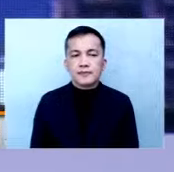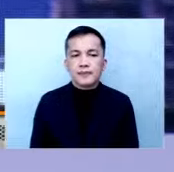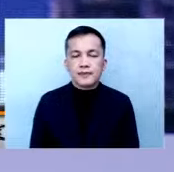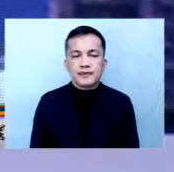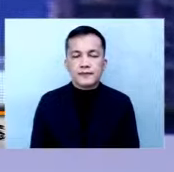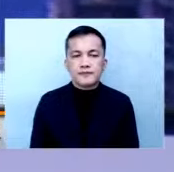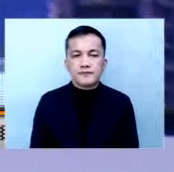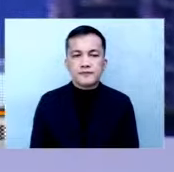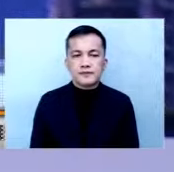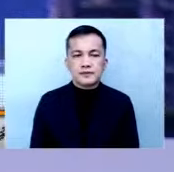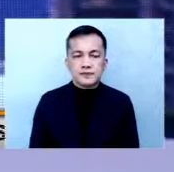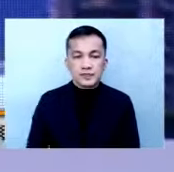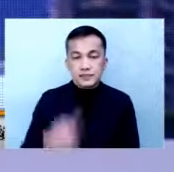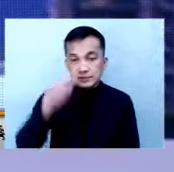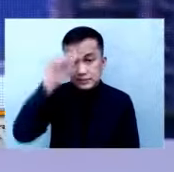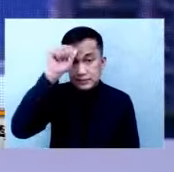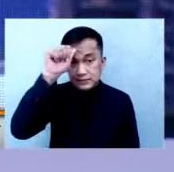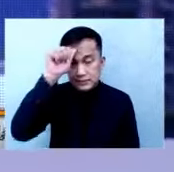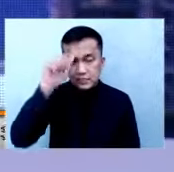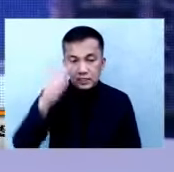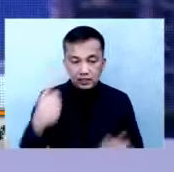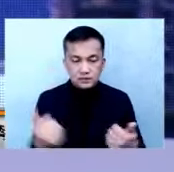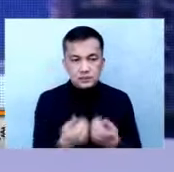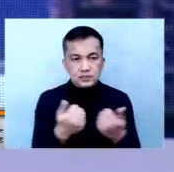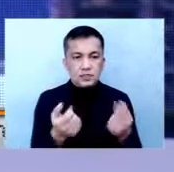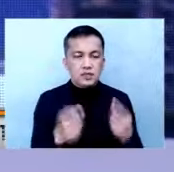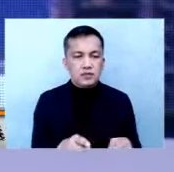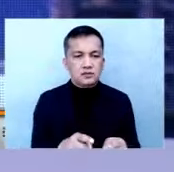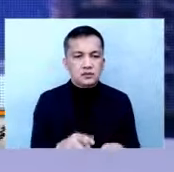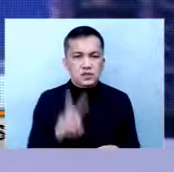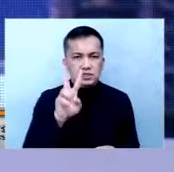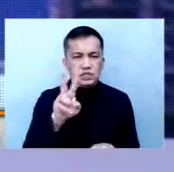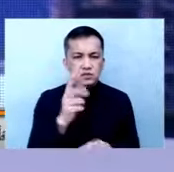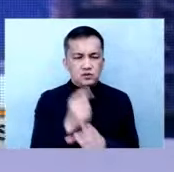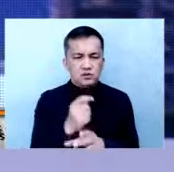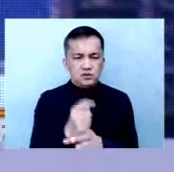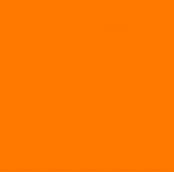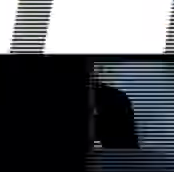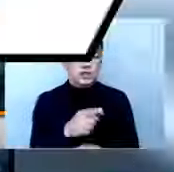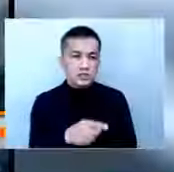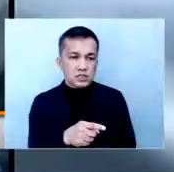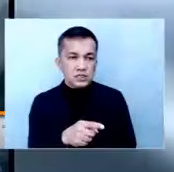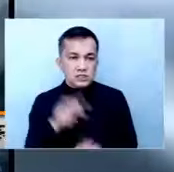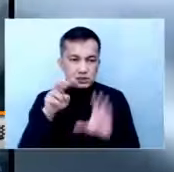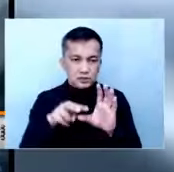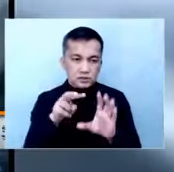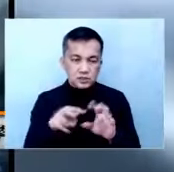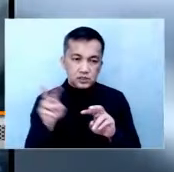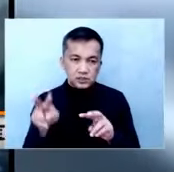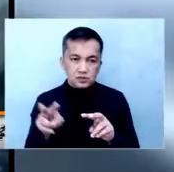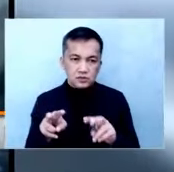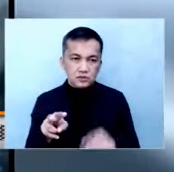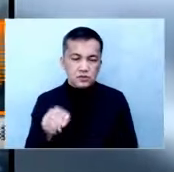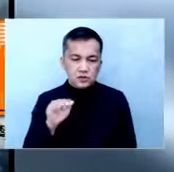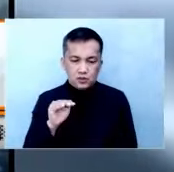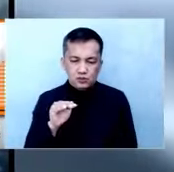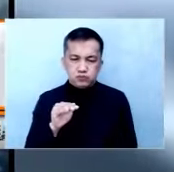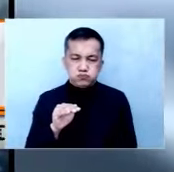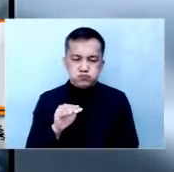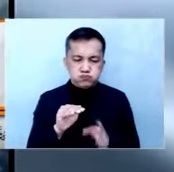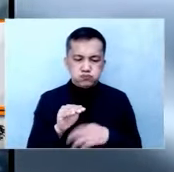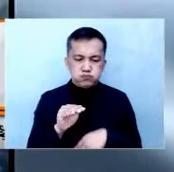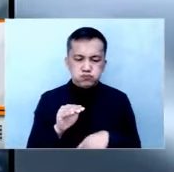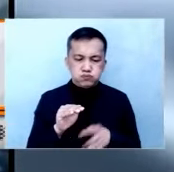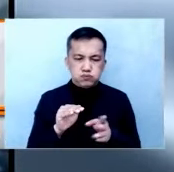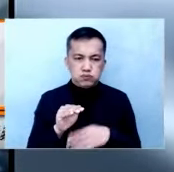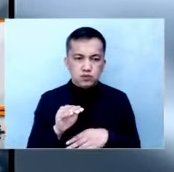Sa bansang India naman, disgrasya ang inabot ng dalawang truck sa Jaipur. Sa video, kitang banayad ang takbo ng water tanker nang bigla